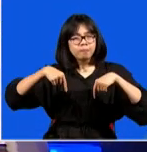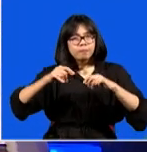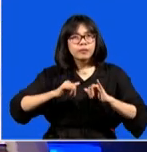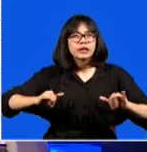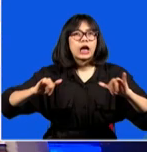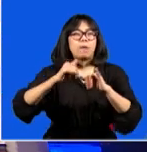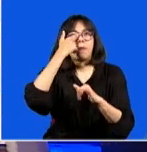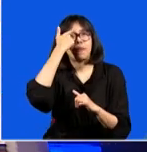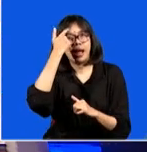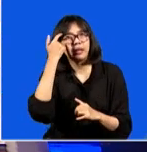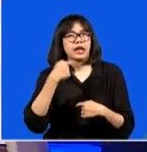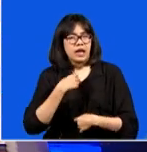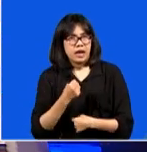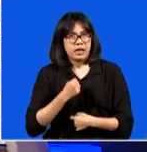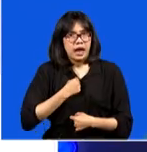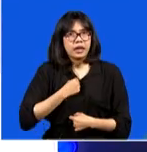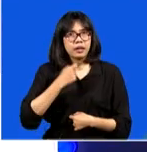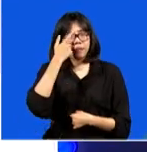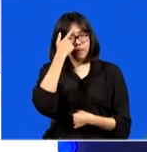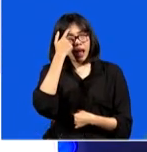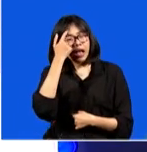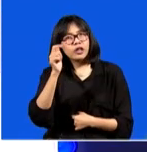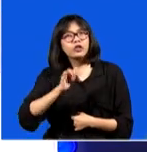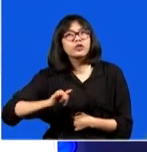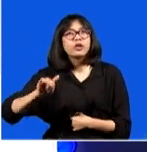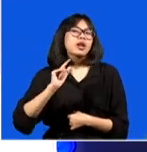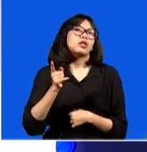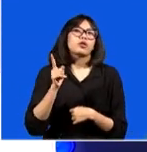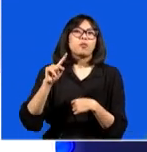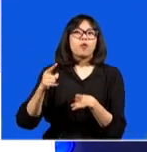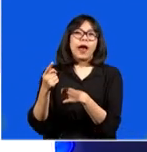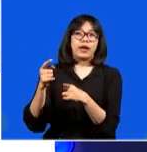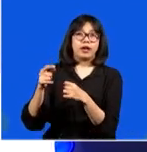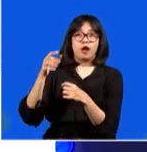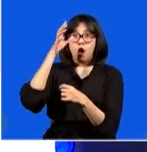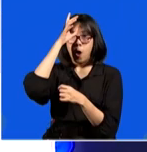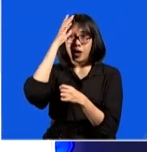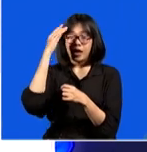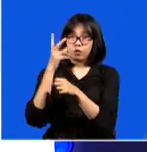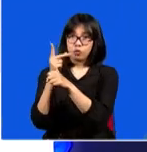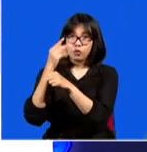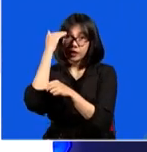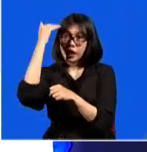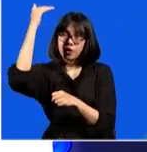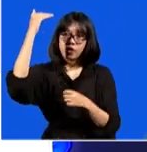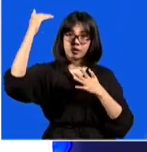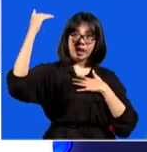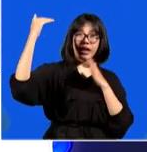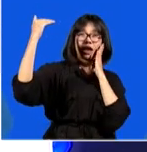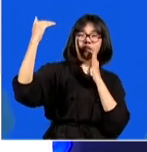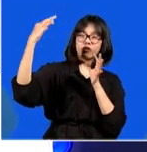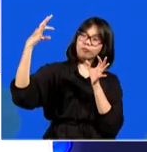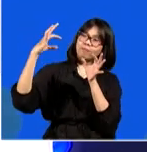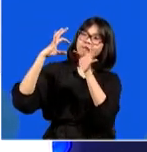pun belajar saya yakinkan seperti itu sehingga ada sebuah kedekatan kami menghadapi tantangan itu bersama-sama namun kepada